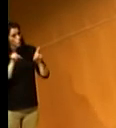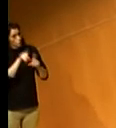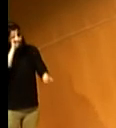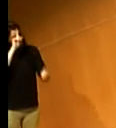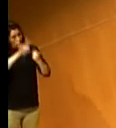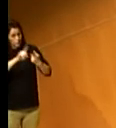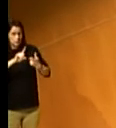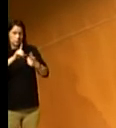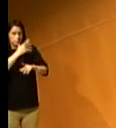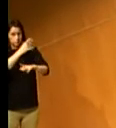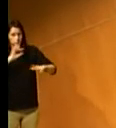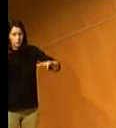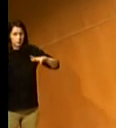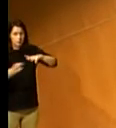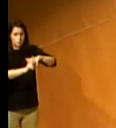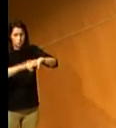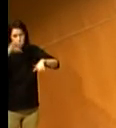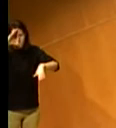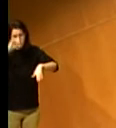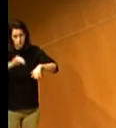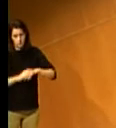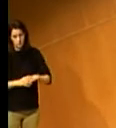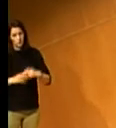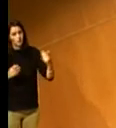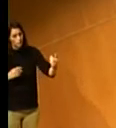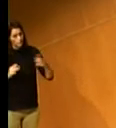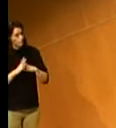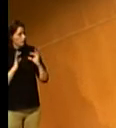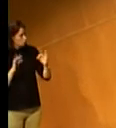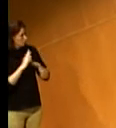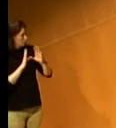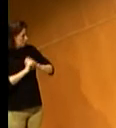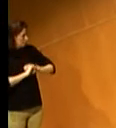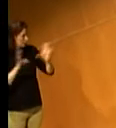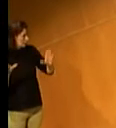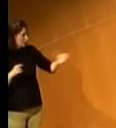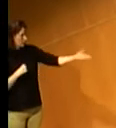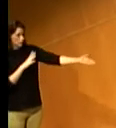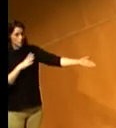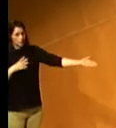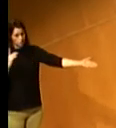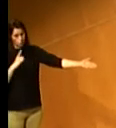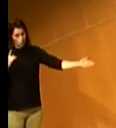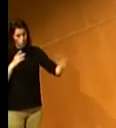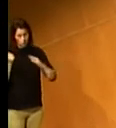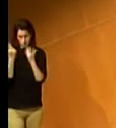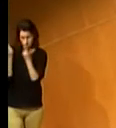une particularité, c'est vrai, au lycée professionnel, hein, qu'on entend bien dans le discours de Madame Donorio. On